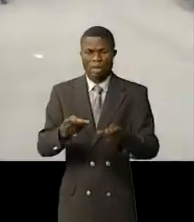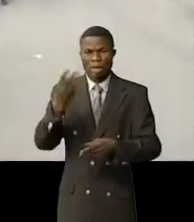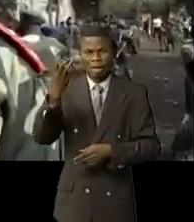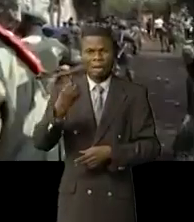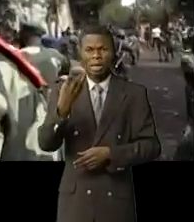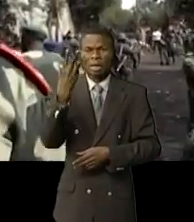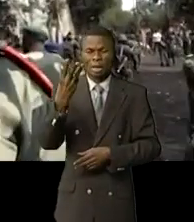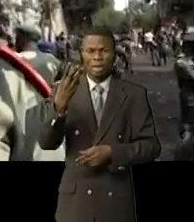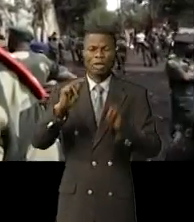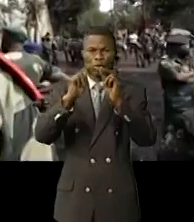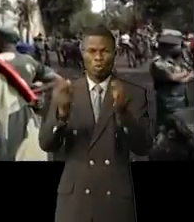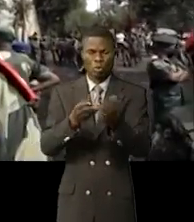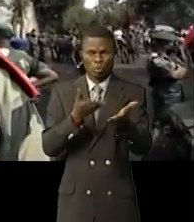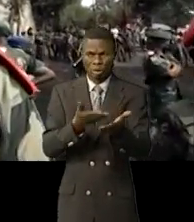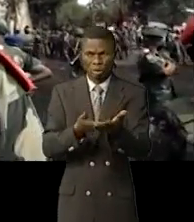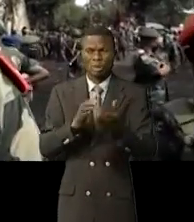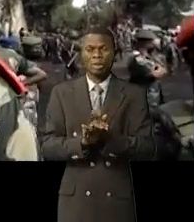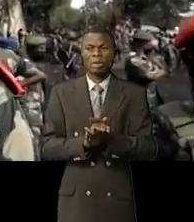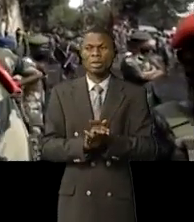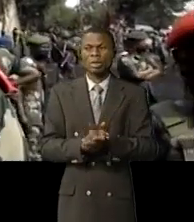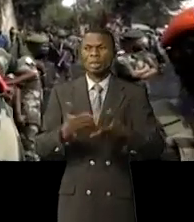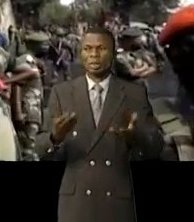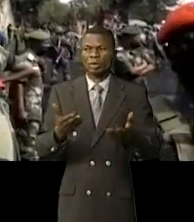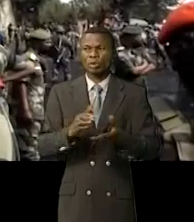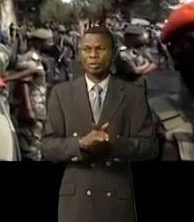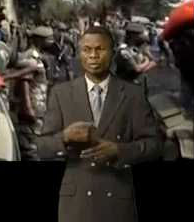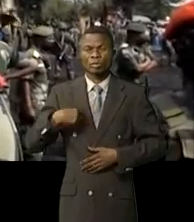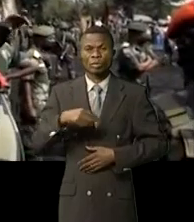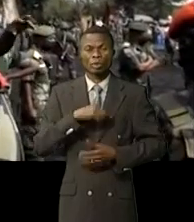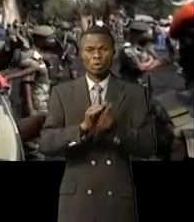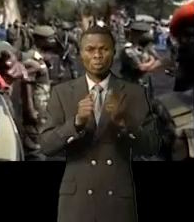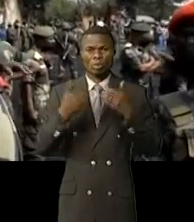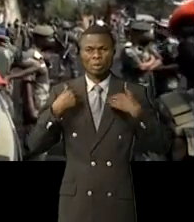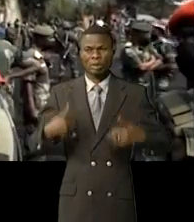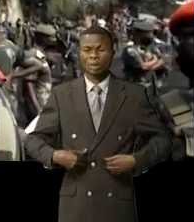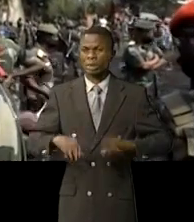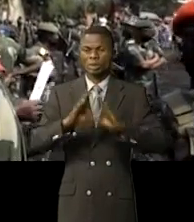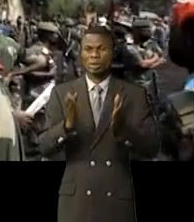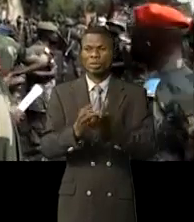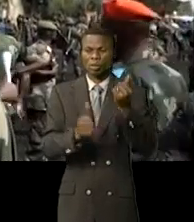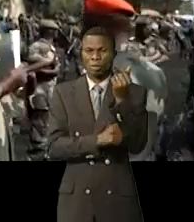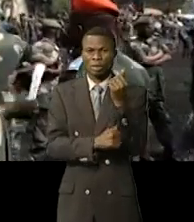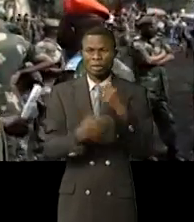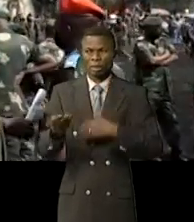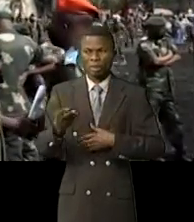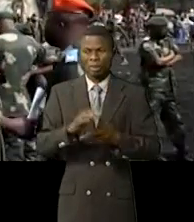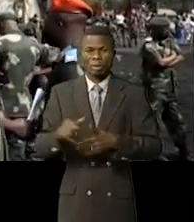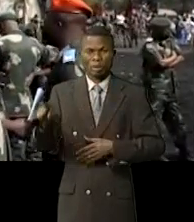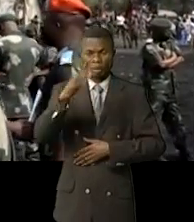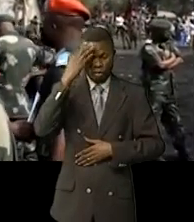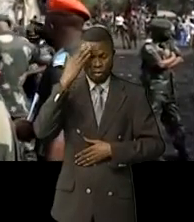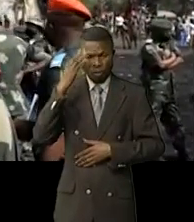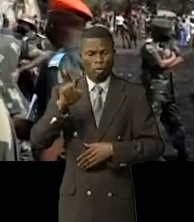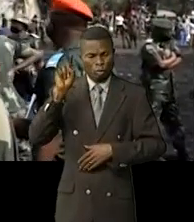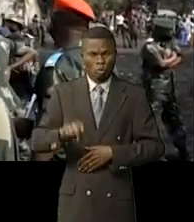région militaire. La marche d'endurance s'inscrit dans ce qui concerne la santé d'abord physique des militaires. Vous savez que nous sommes